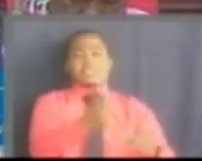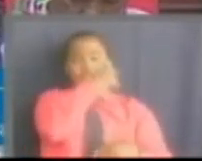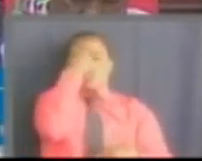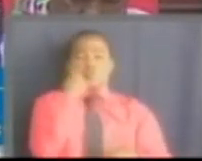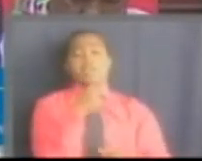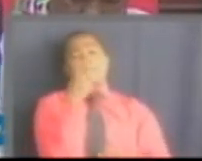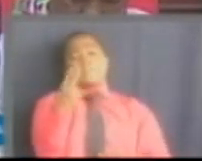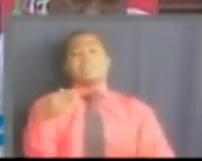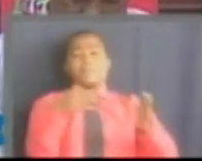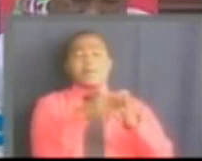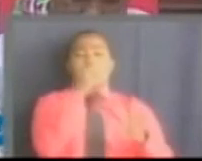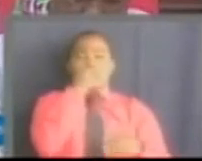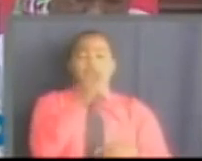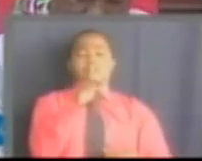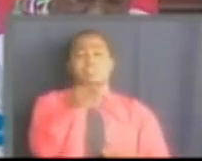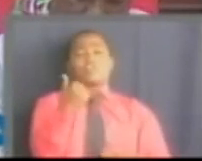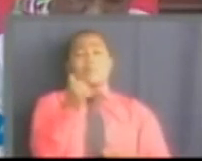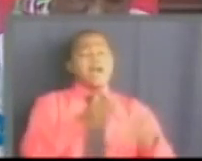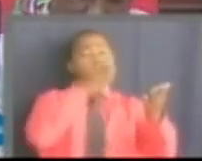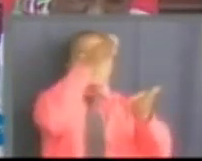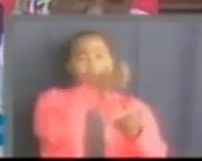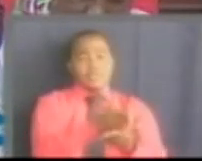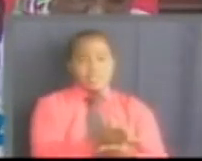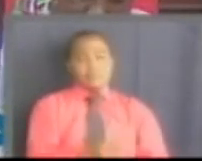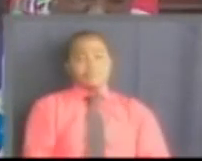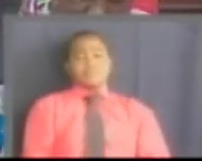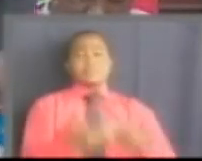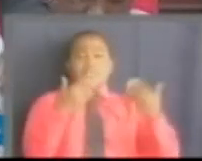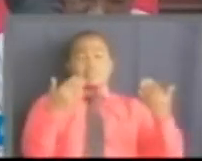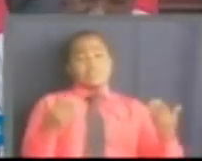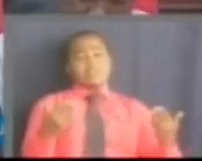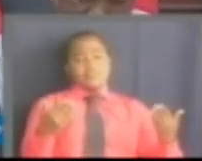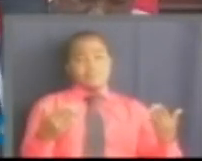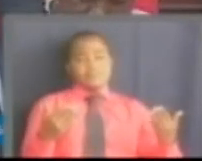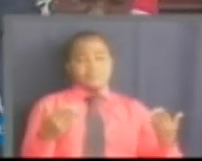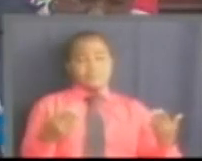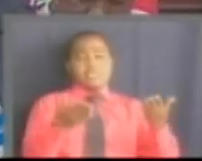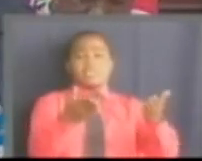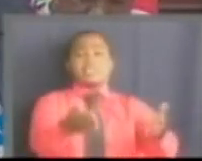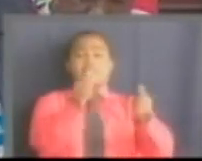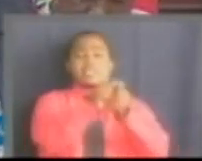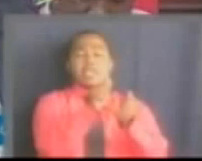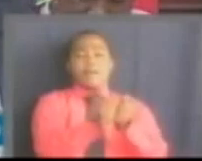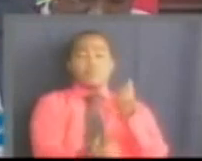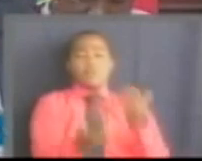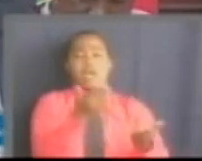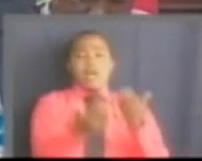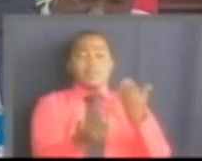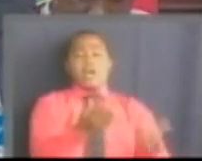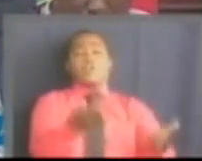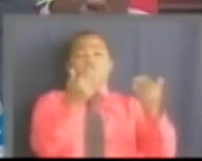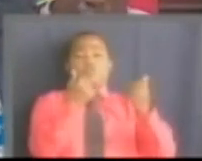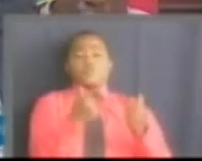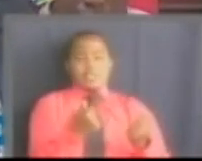taarifa zitakuwa bado hazijakamilika. Kwa mwisho mwenyekiti, swala hili ambavyo kama pengine tuweze